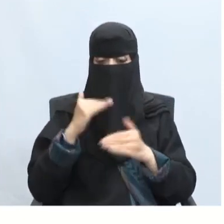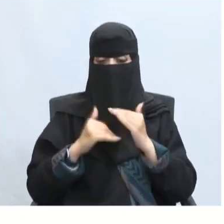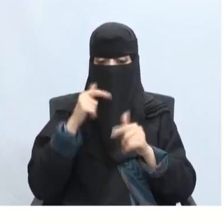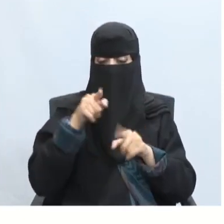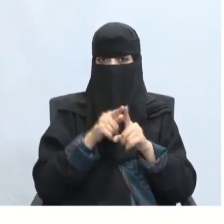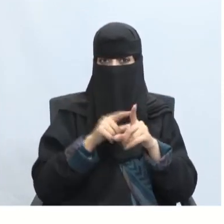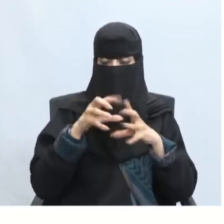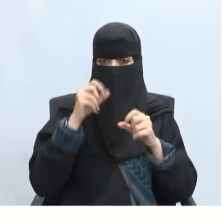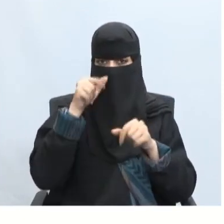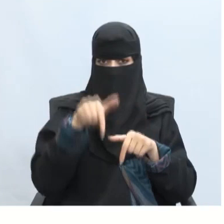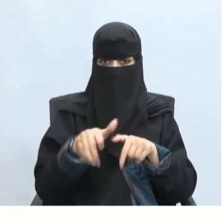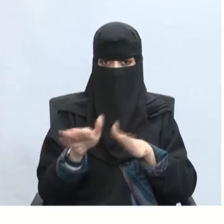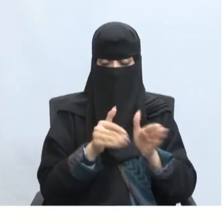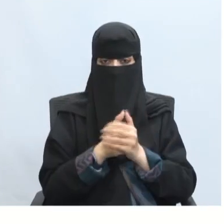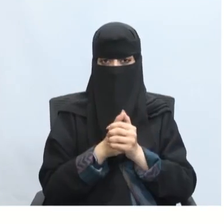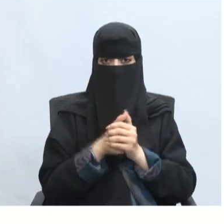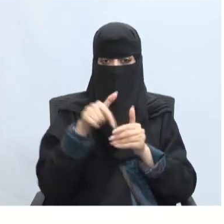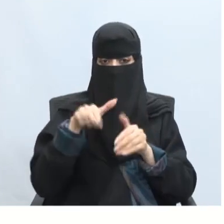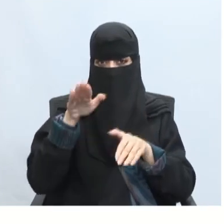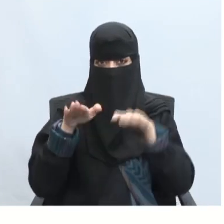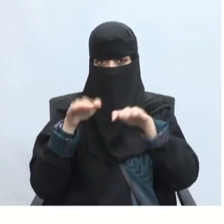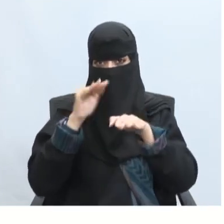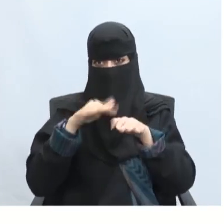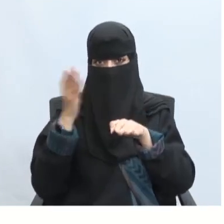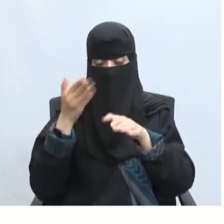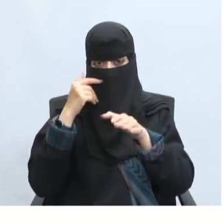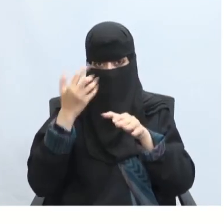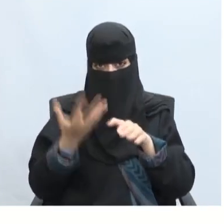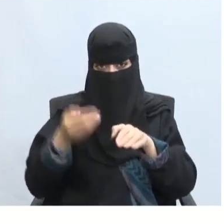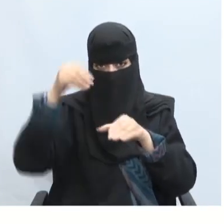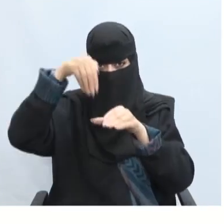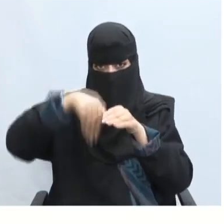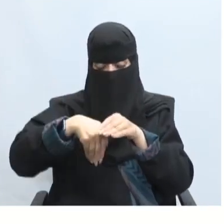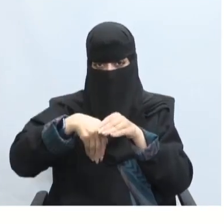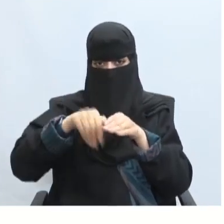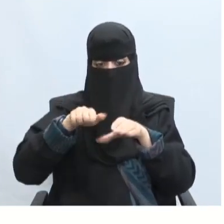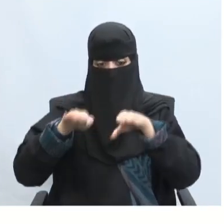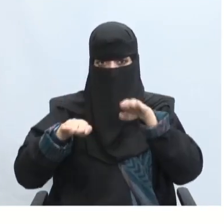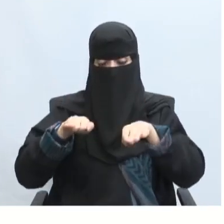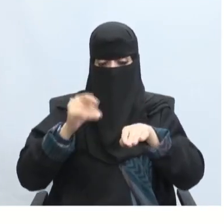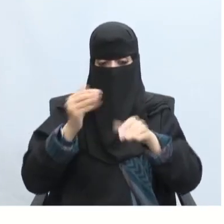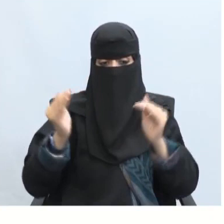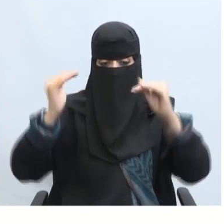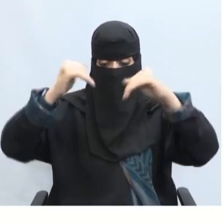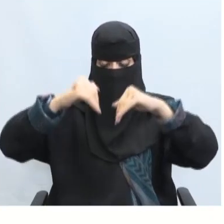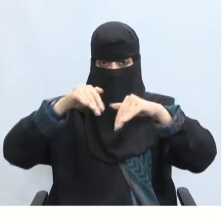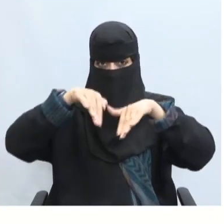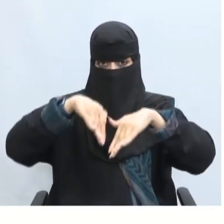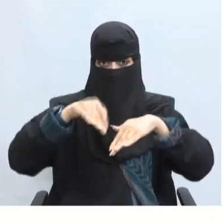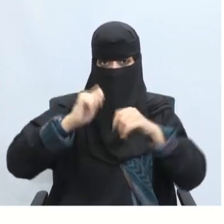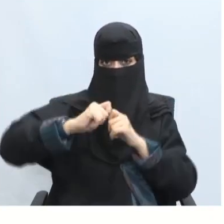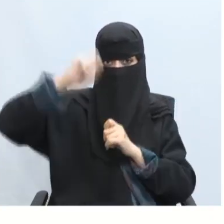والمقصود بها في هذه الصفيحه الاخرى ذات الكث الفه المنخفضه في المقابل ذات الكثافه